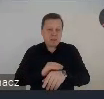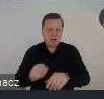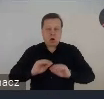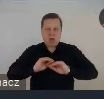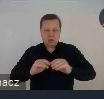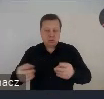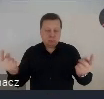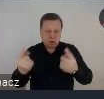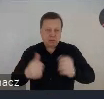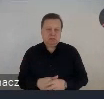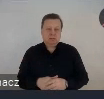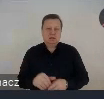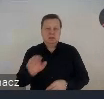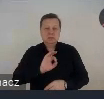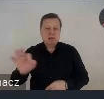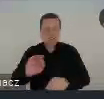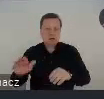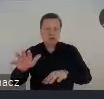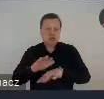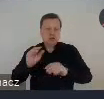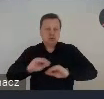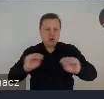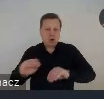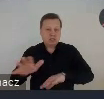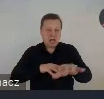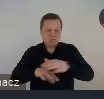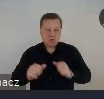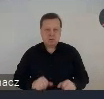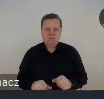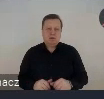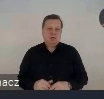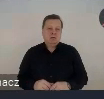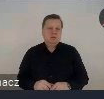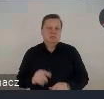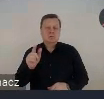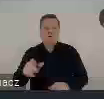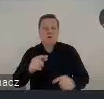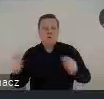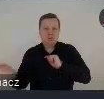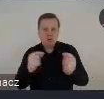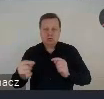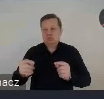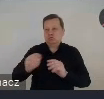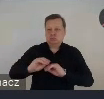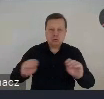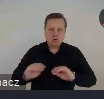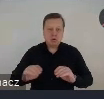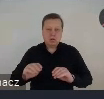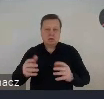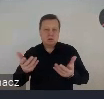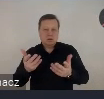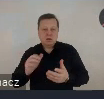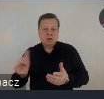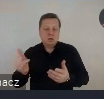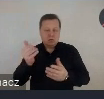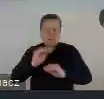edukacyjnych, specjalistyczne szkolenia zawodowe dla uczniów rzemiosła, konsultacje i szkolenie z zakresu prowadzenia kształcenia